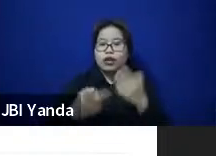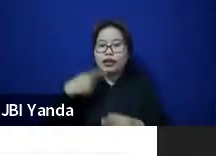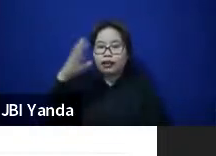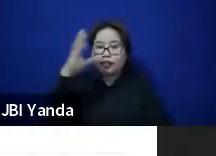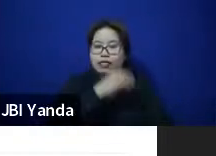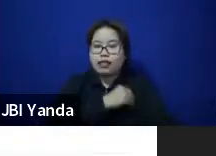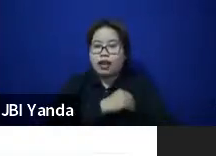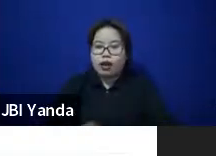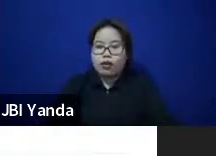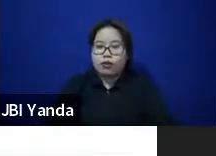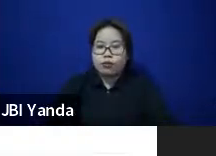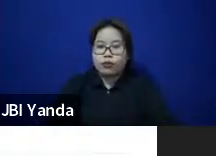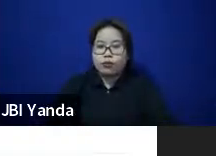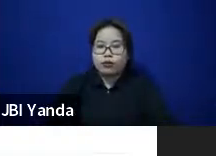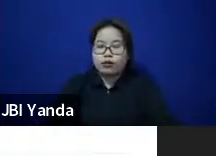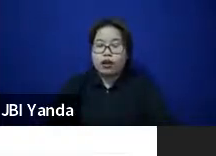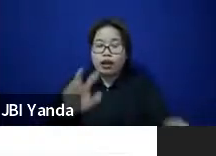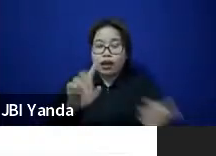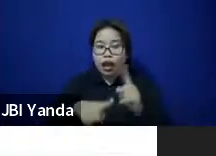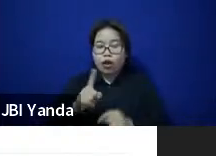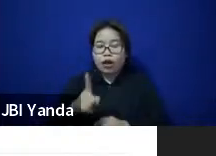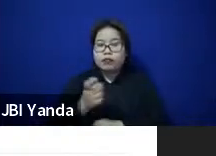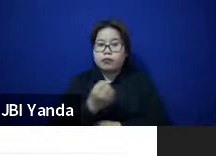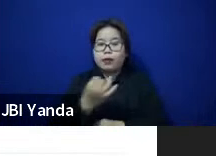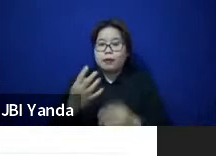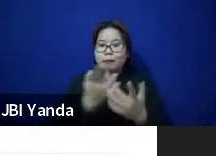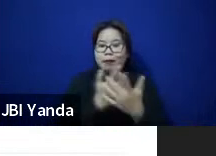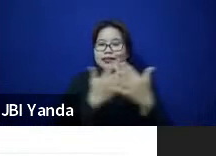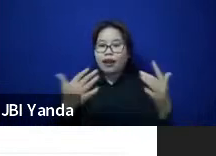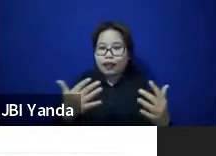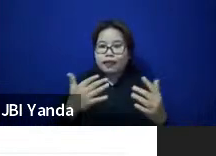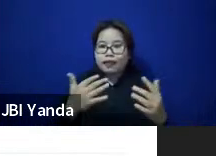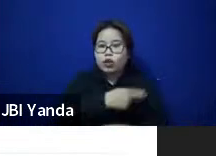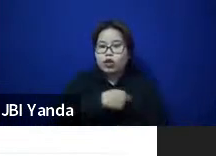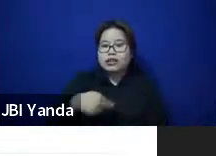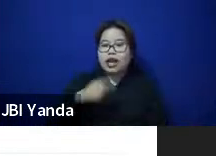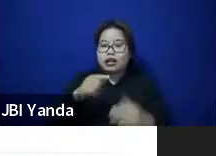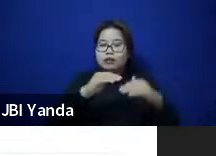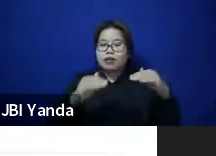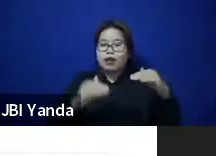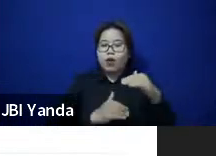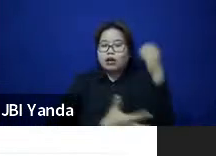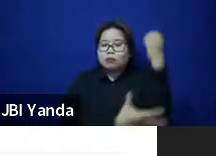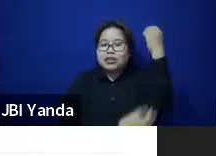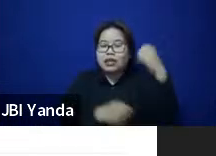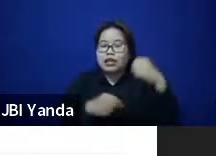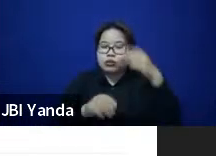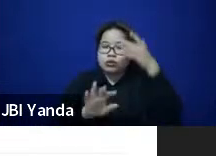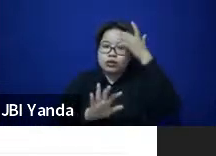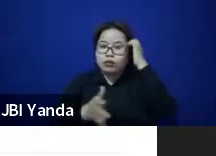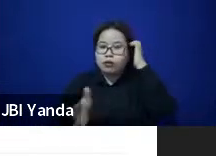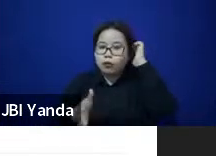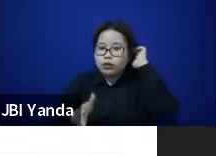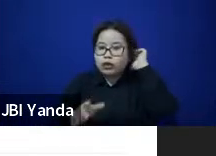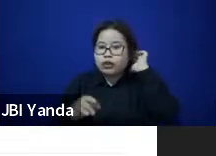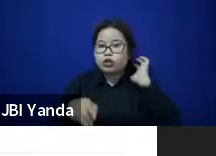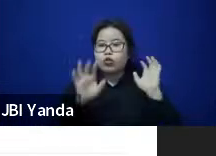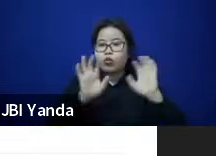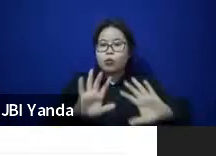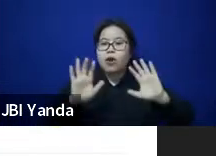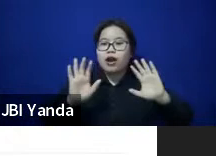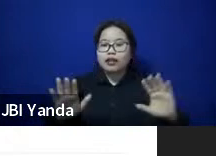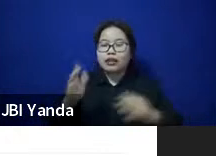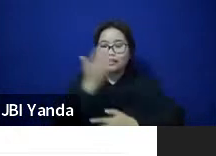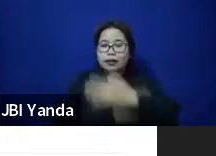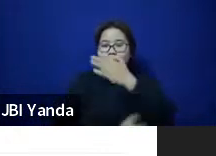bahwa sebagian besar masyarakat Indonesia yang ada di bawah garis kemiskinan itu secara tidak disproportionate itu banyak yang